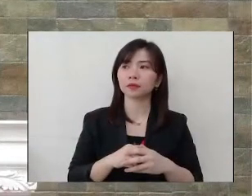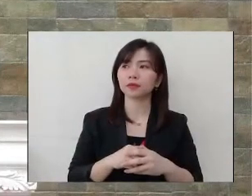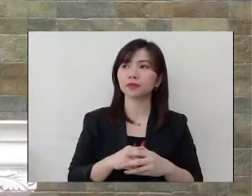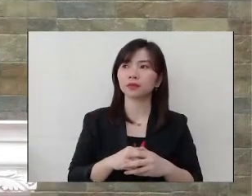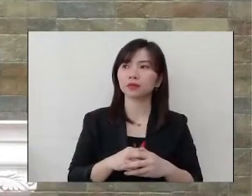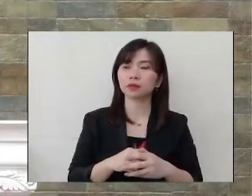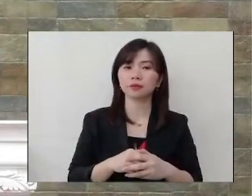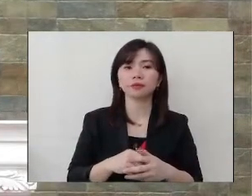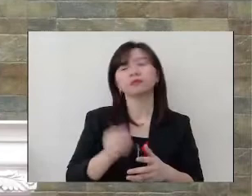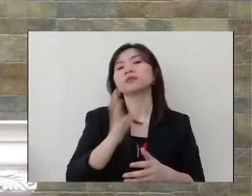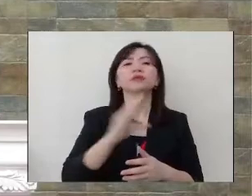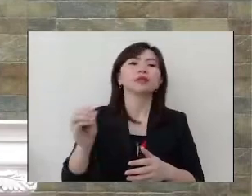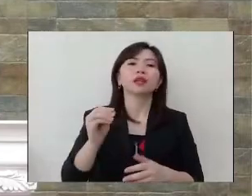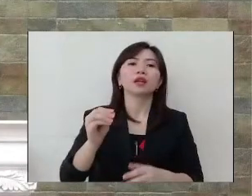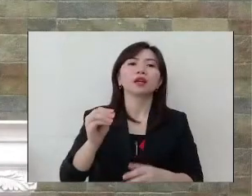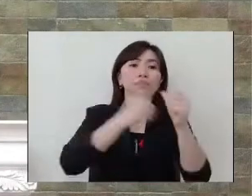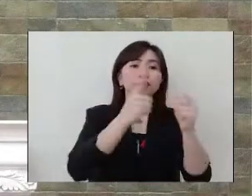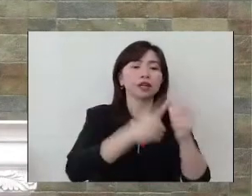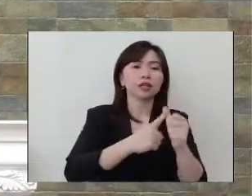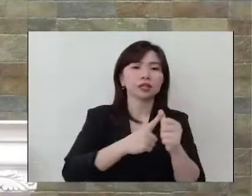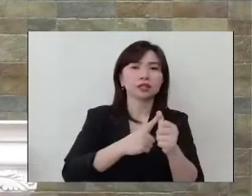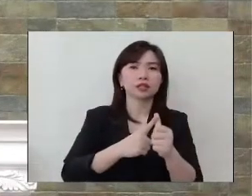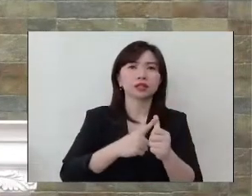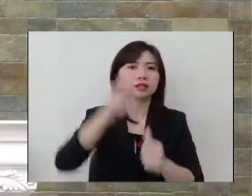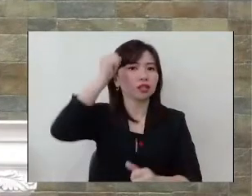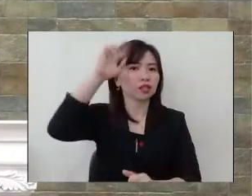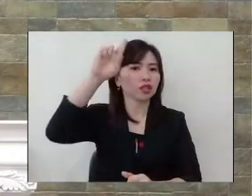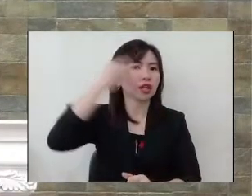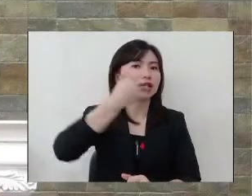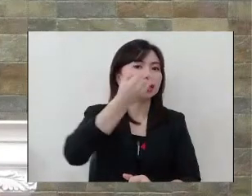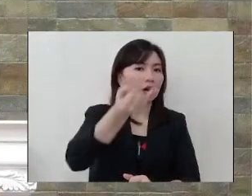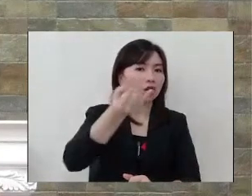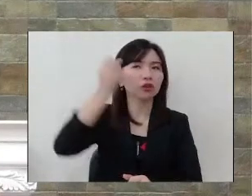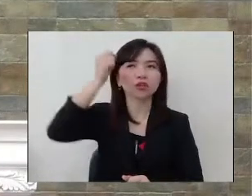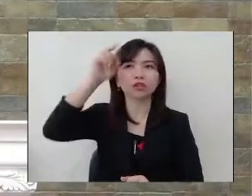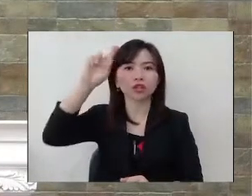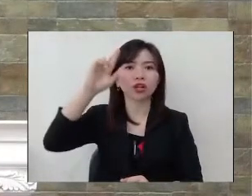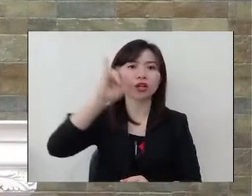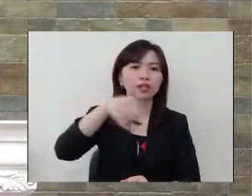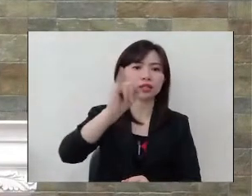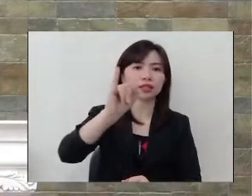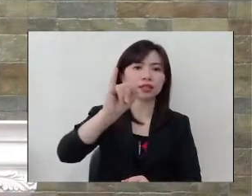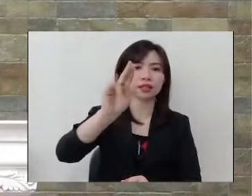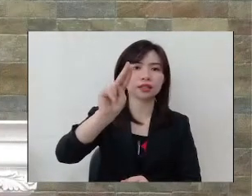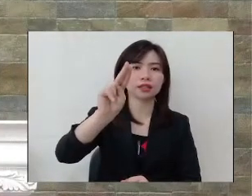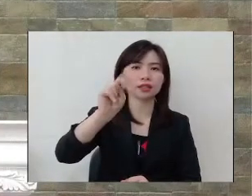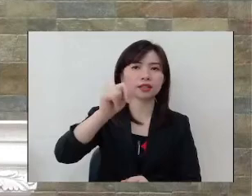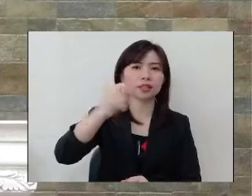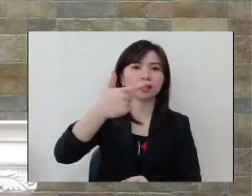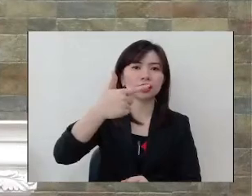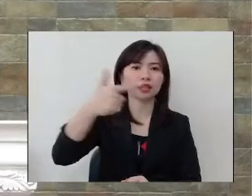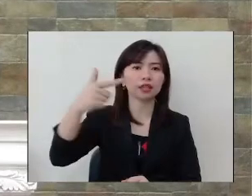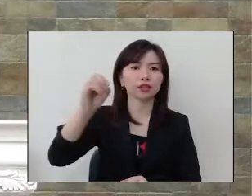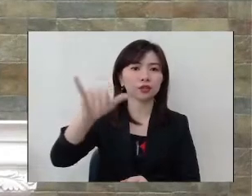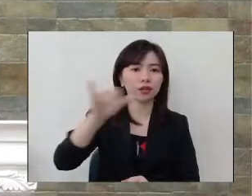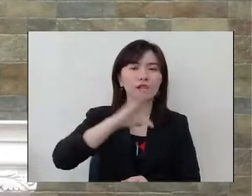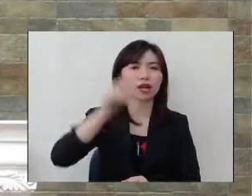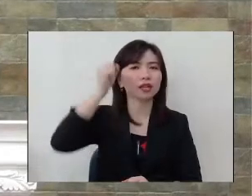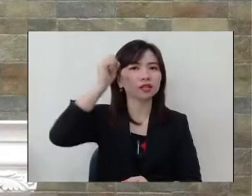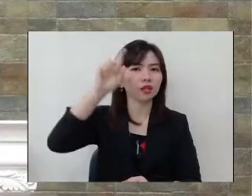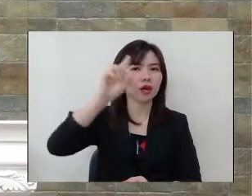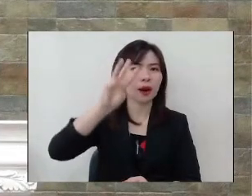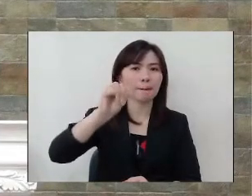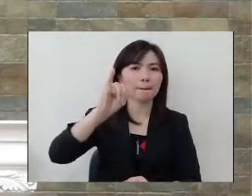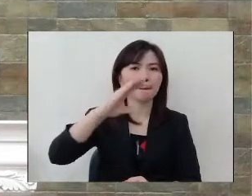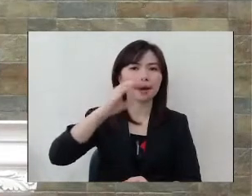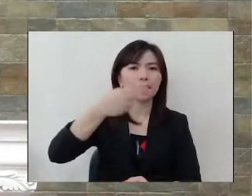yung aking pong kapatid si Sir Jao, naging leader ko po yan. Si Sir Jinggoy ay naging leader ko rin po yan. Si Sir Michael Dumenden ay naging leader ko